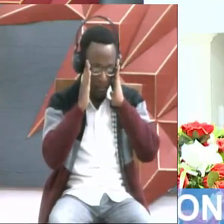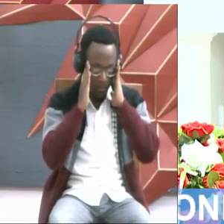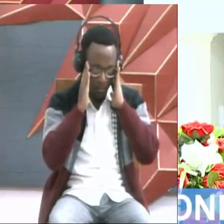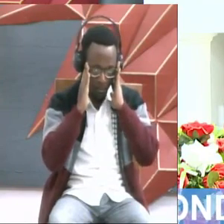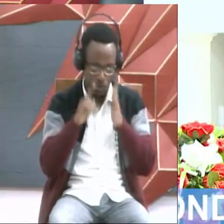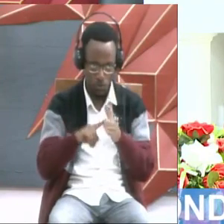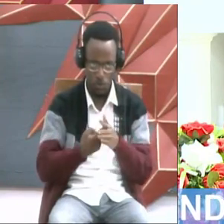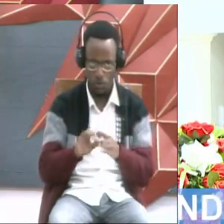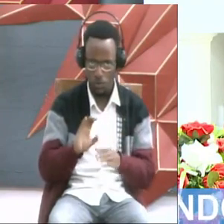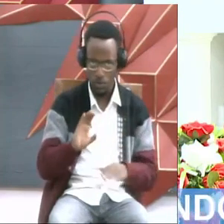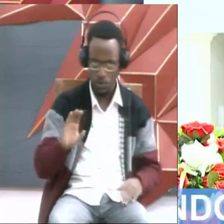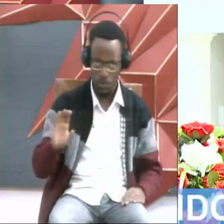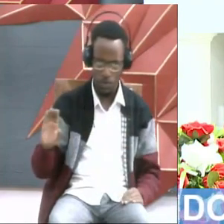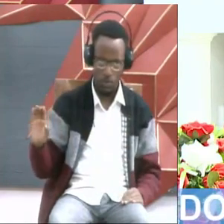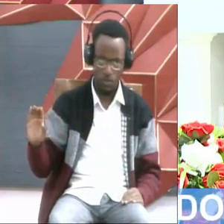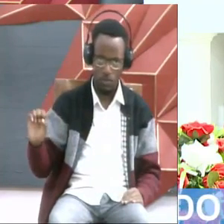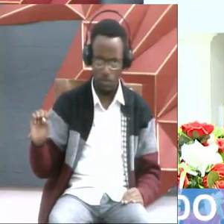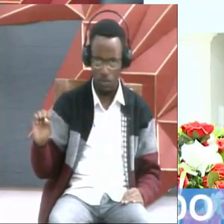Commençons par le verset.